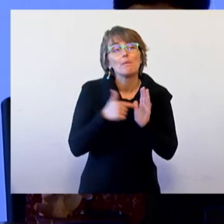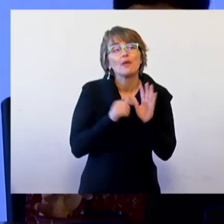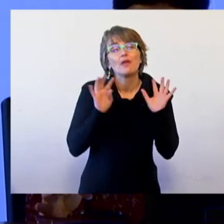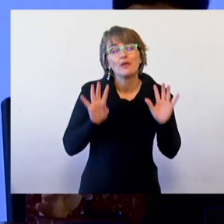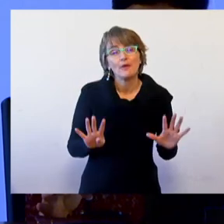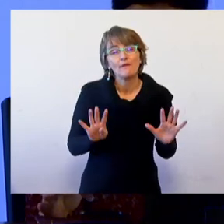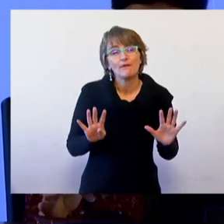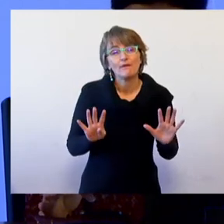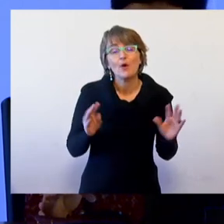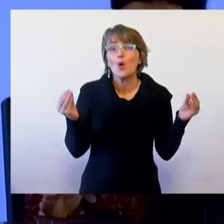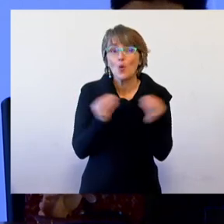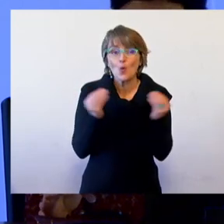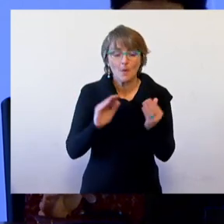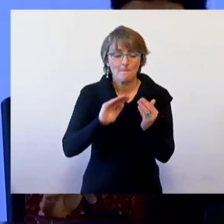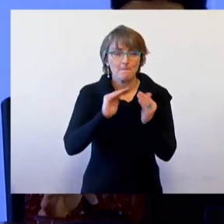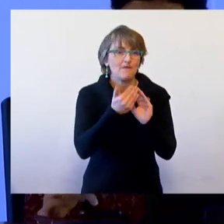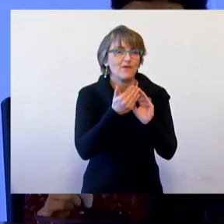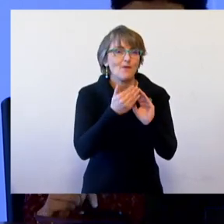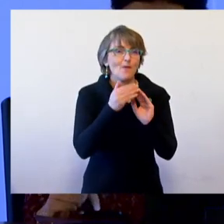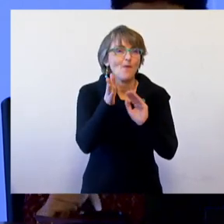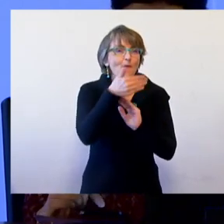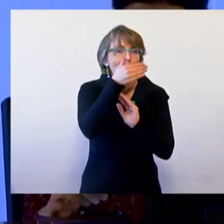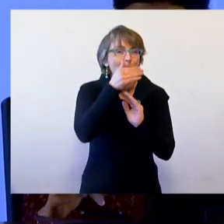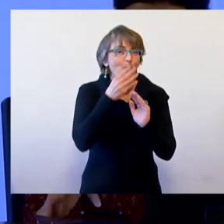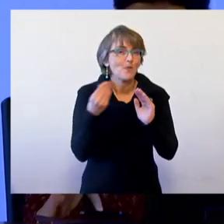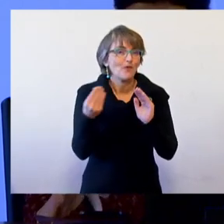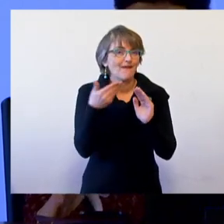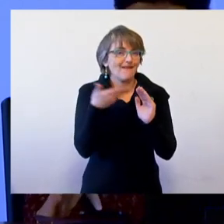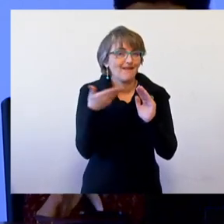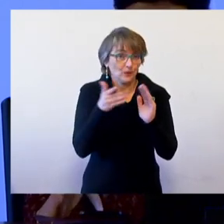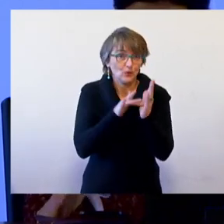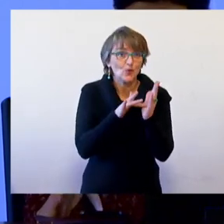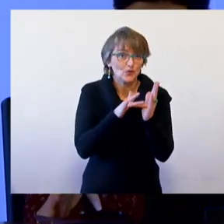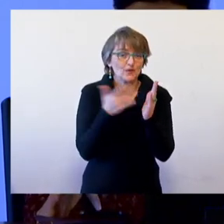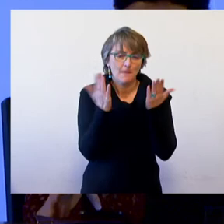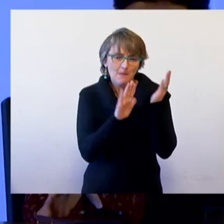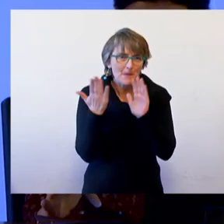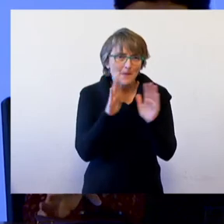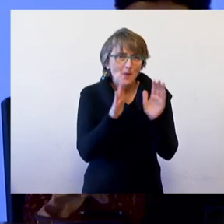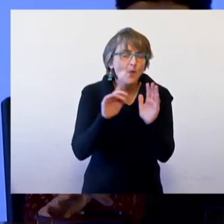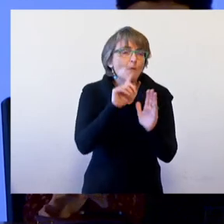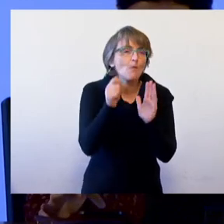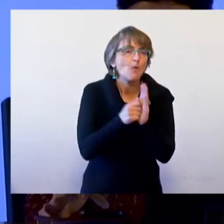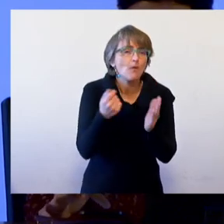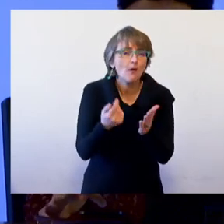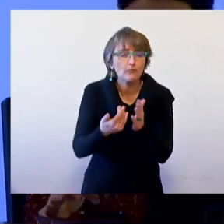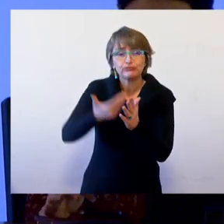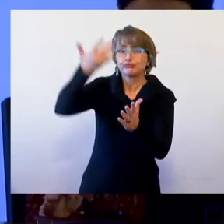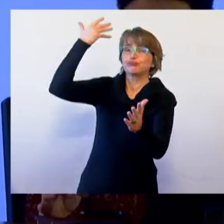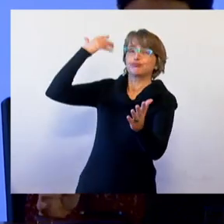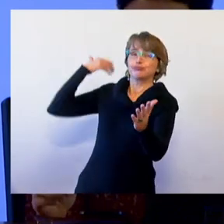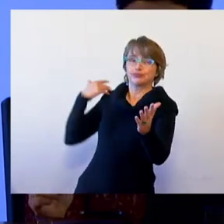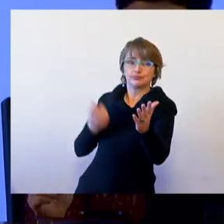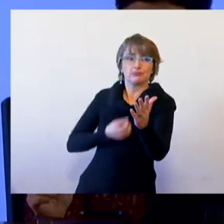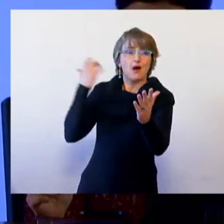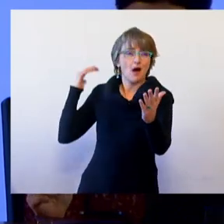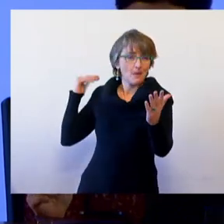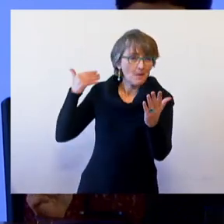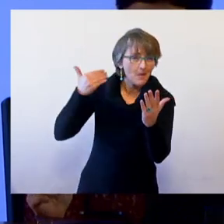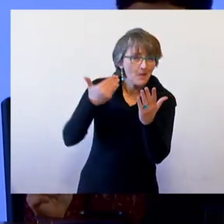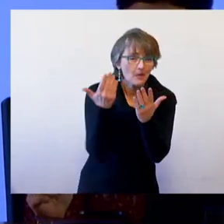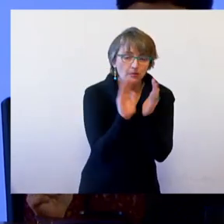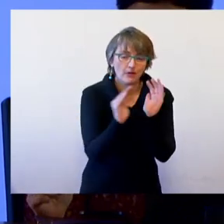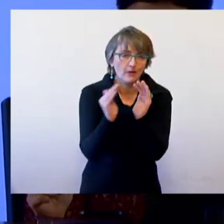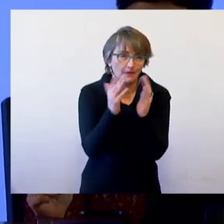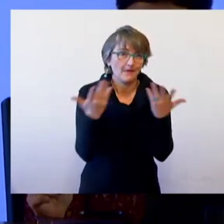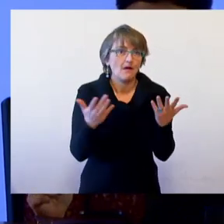2009 au pavillon populaire dans le cadre d'une très grande rétrospective Raymond Depardon. Et c'est vraiment un grand bonheur pour nous